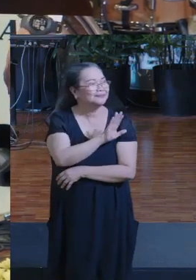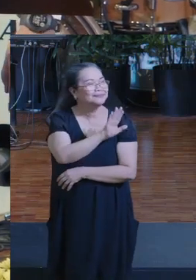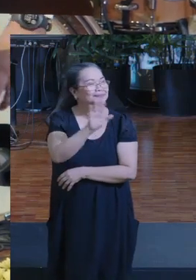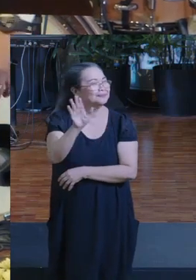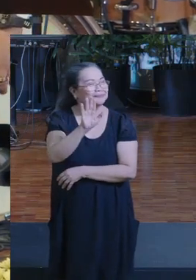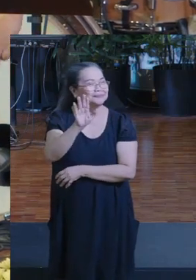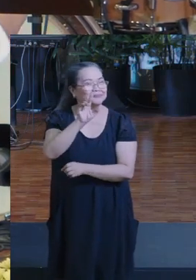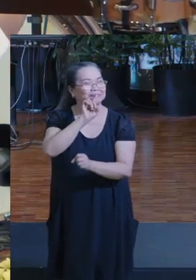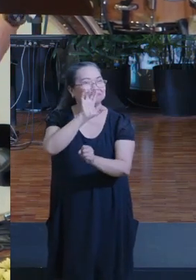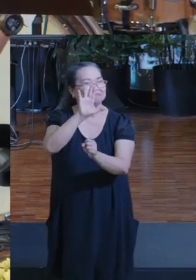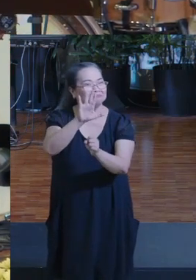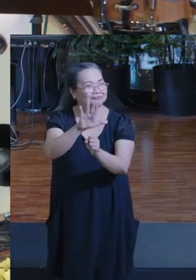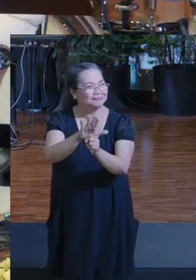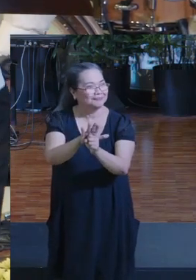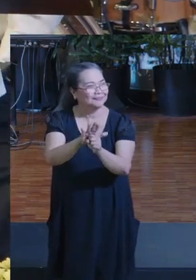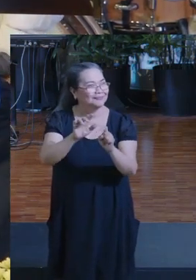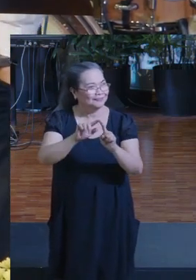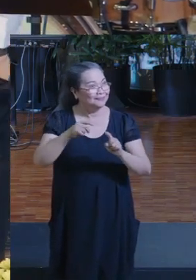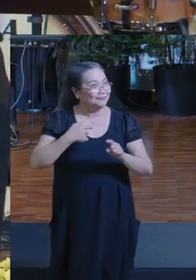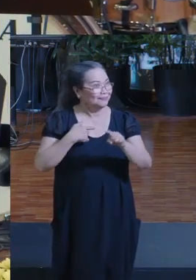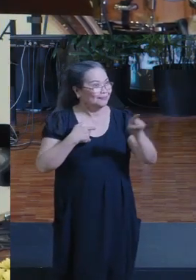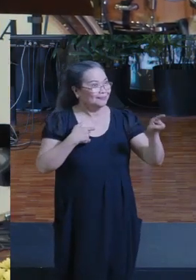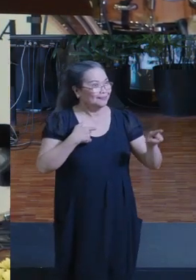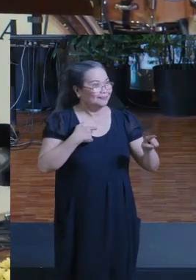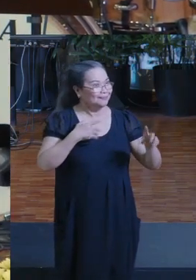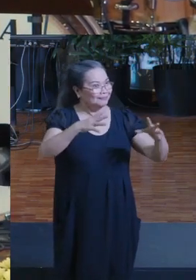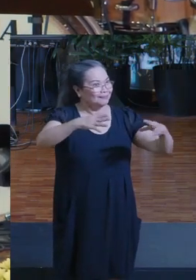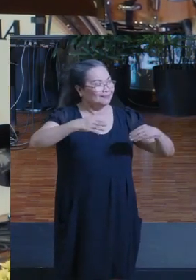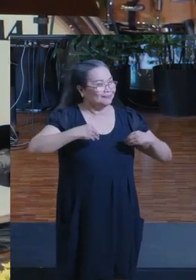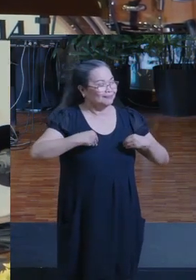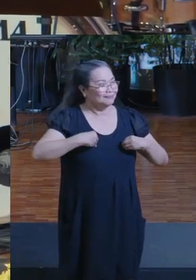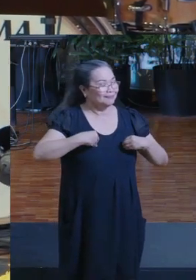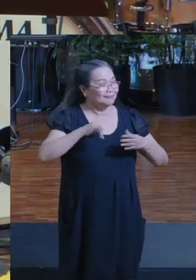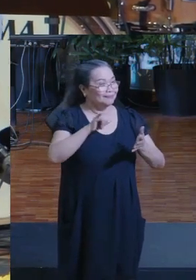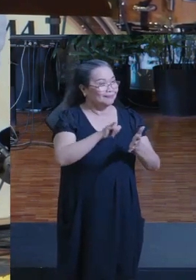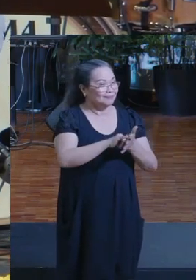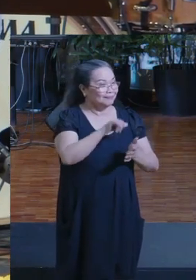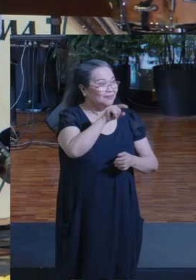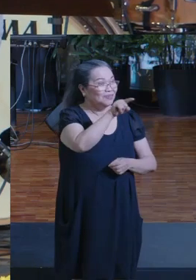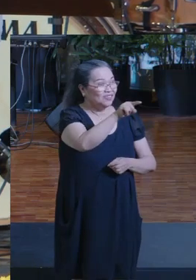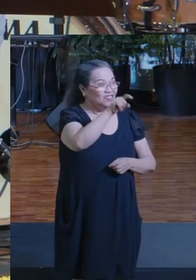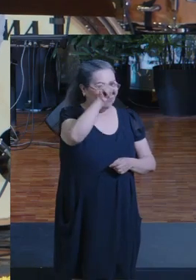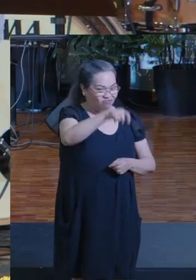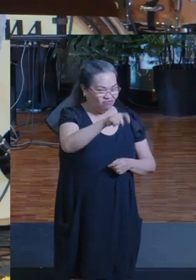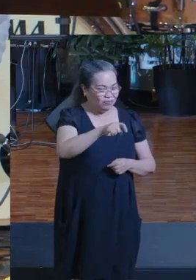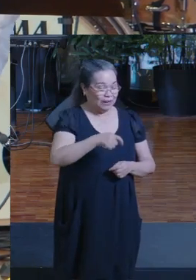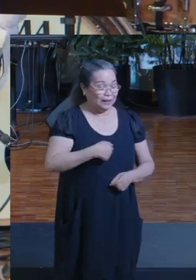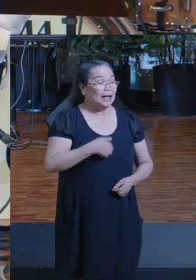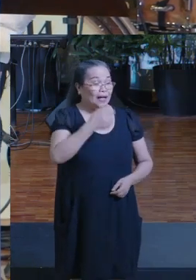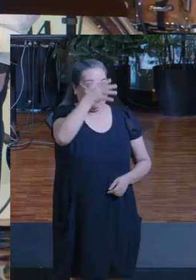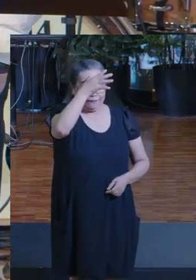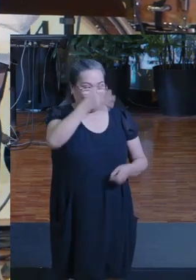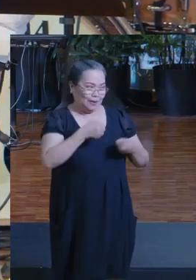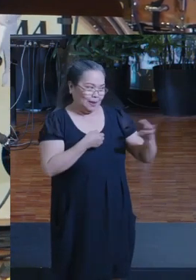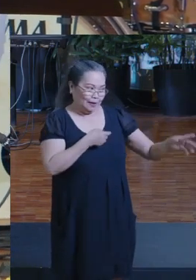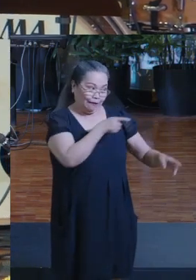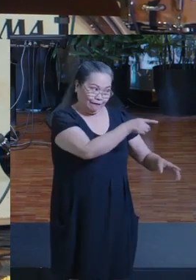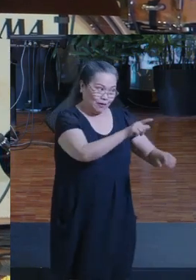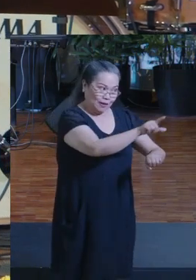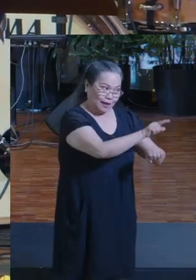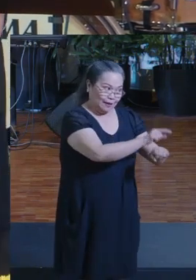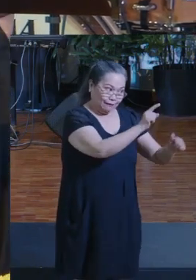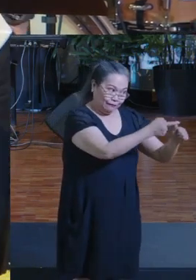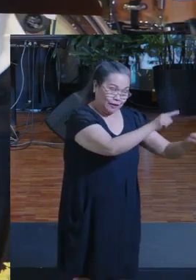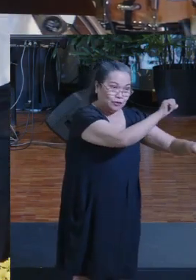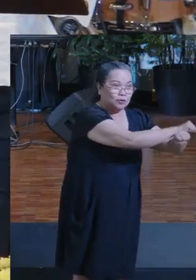by promise. Pero may alam ba kayo na inheritance na pinagtatrabahuhan nung tatanggap ng mana?